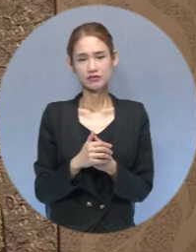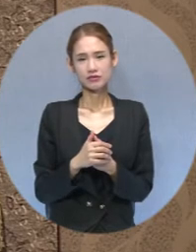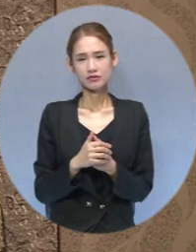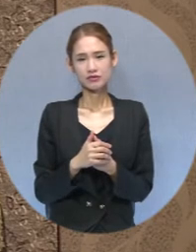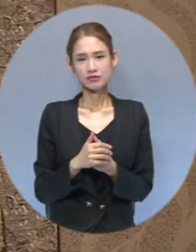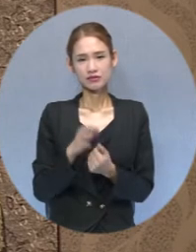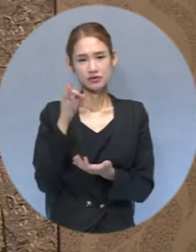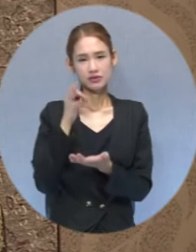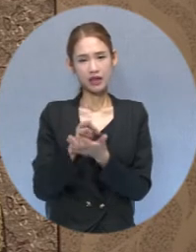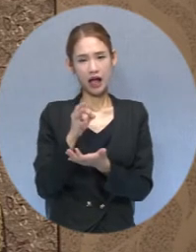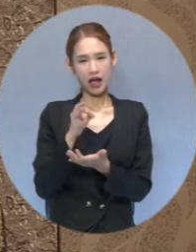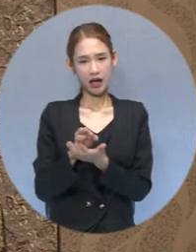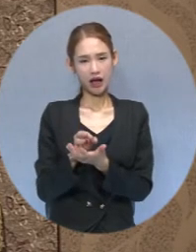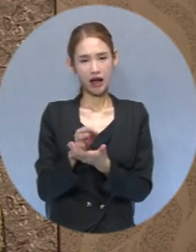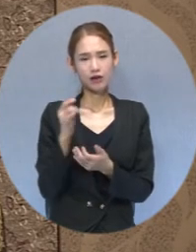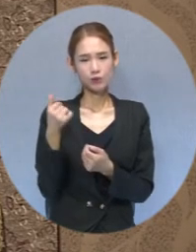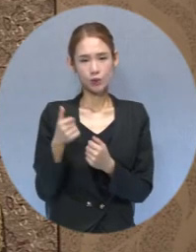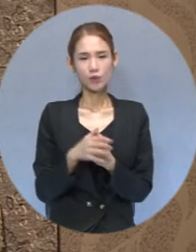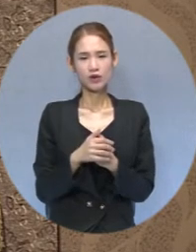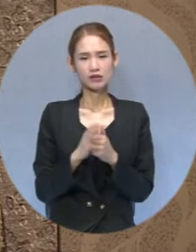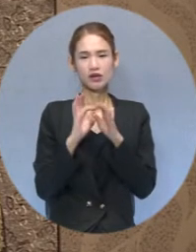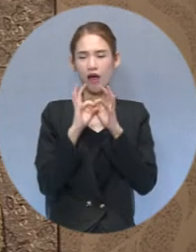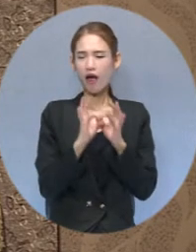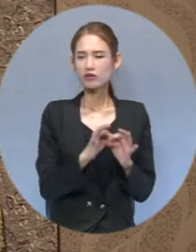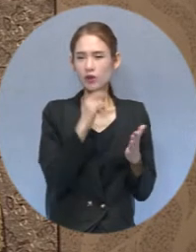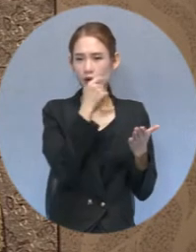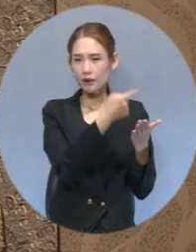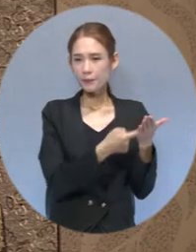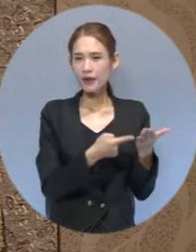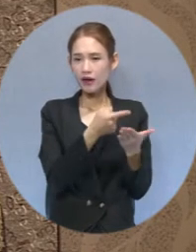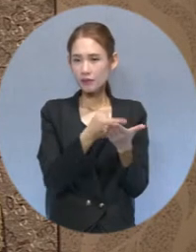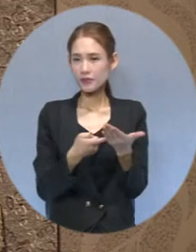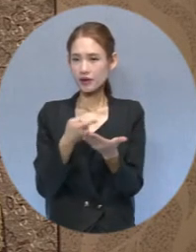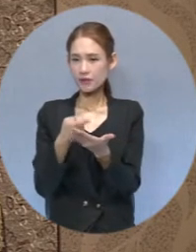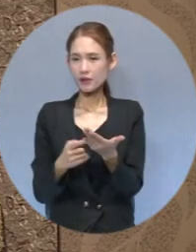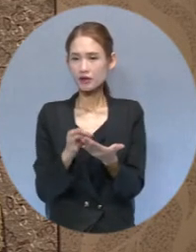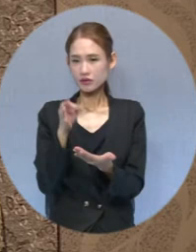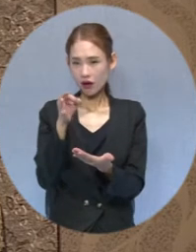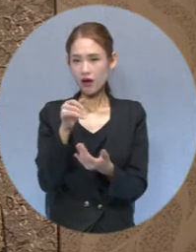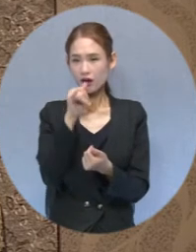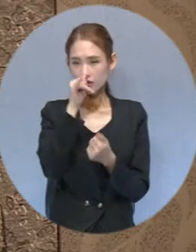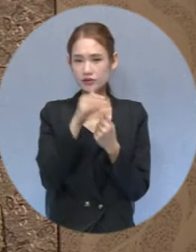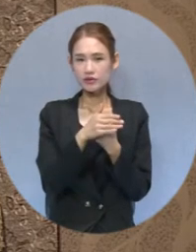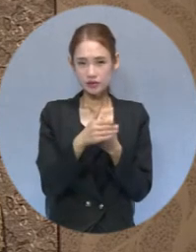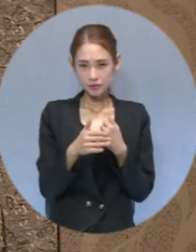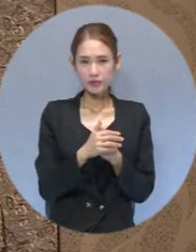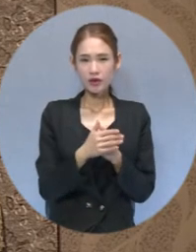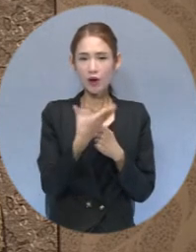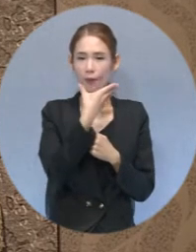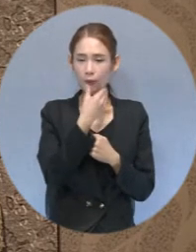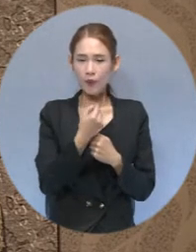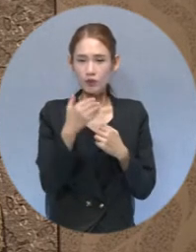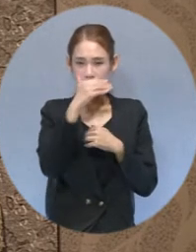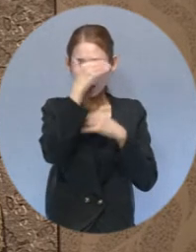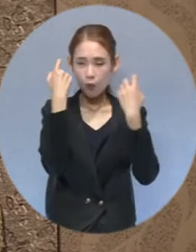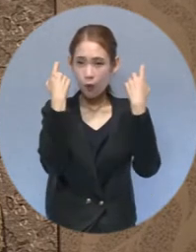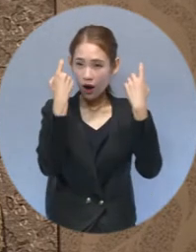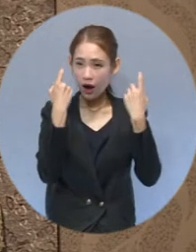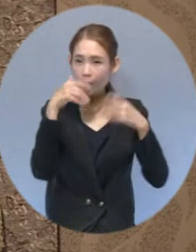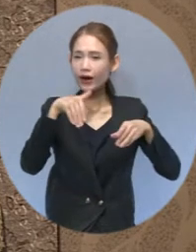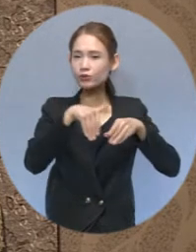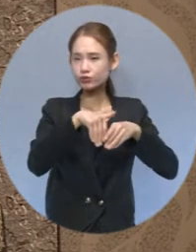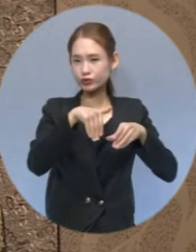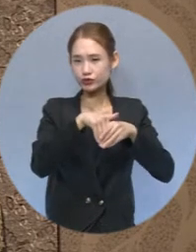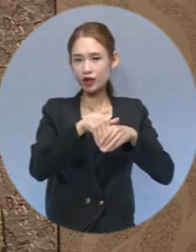그러니까 요금 낮은 거. 그러니까 계속해서 적자가 이어지다 보면은 저희가 복지나 관광이나 문화나 여러